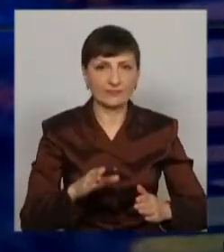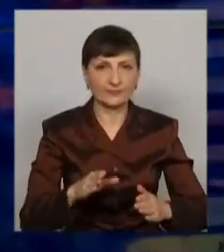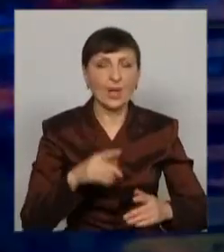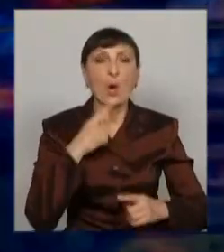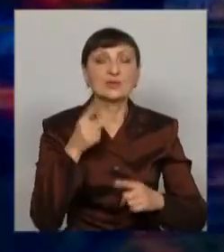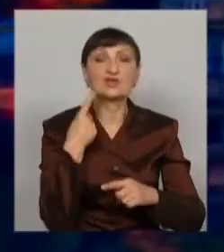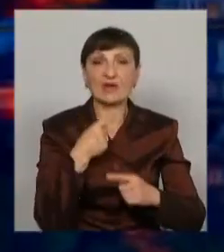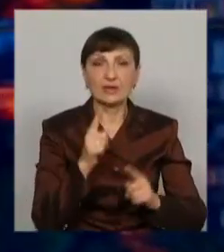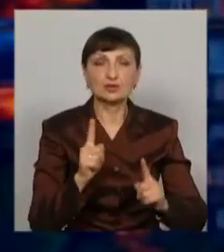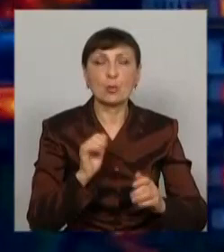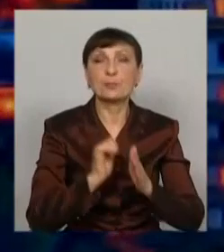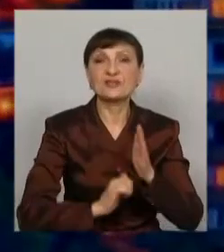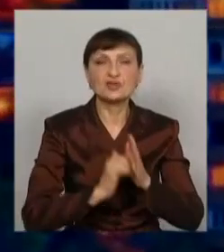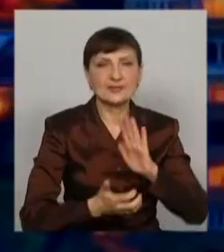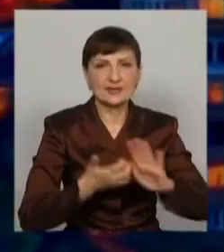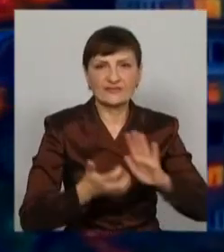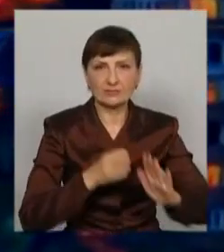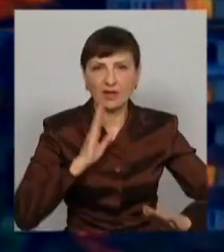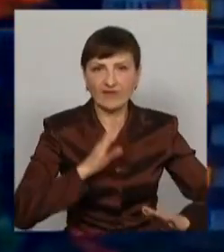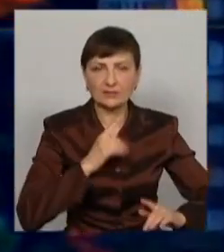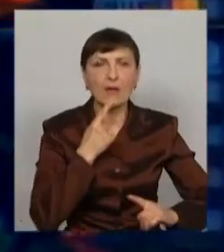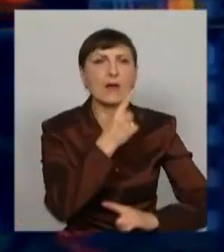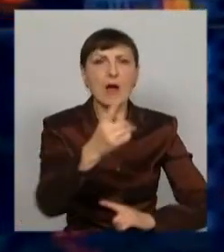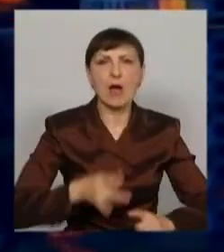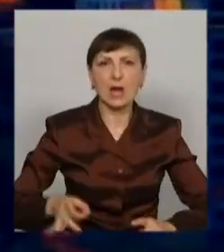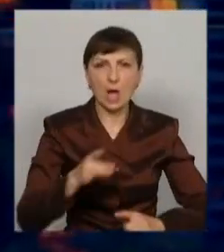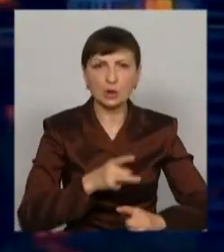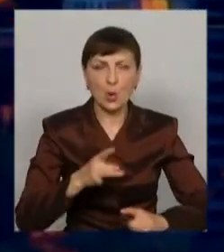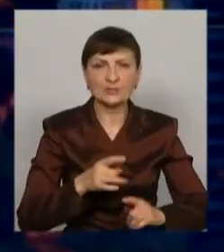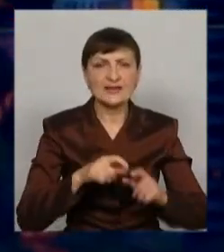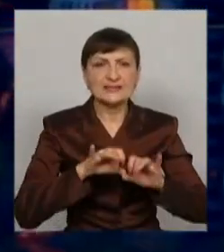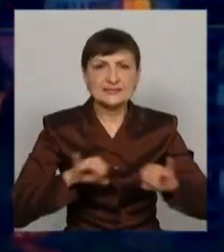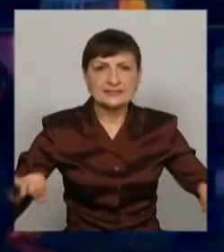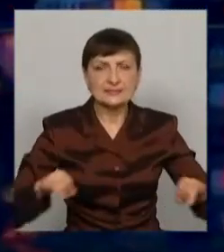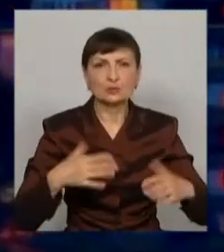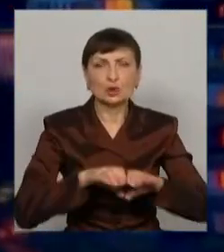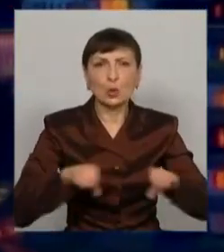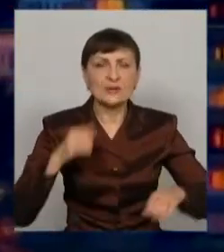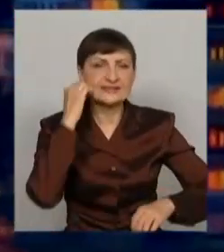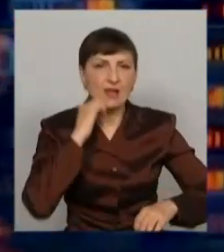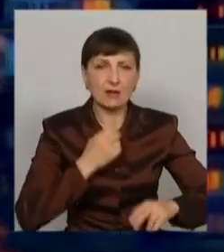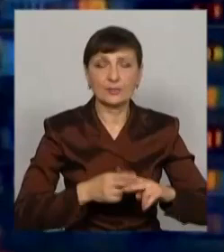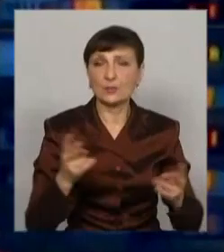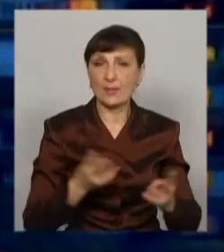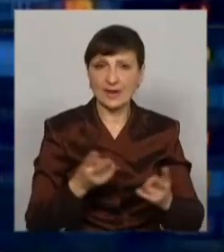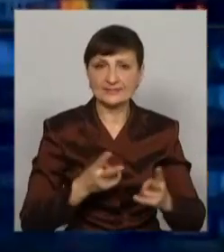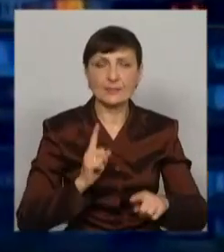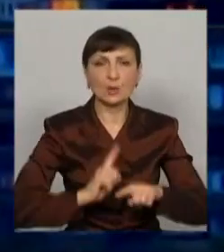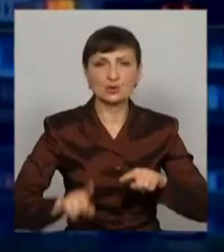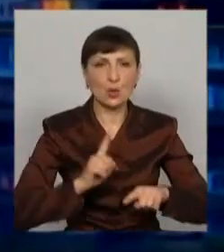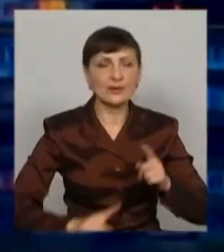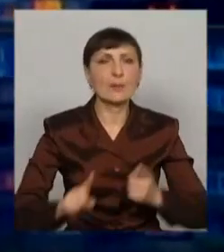также добавил, что причина дефицита воды в отдаленных районах – износ инженерных сетей. Поэтому необходимо